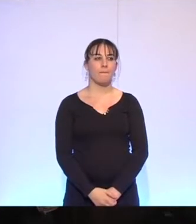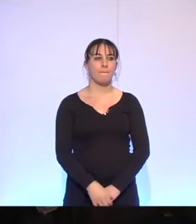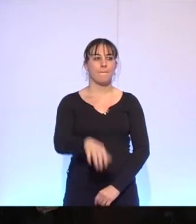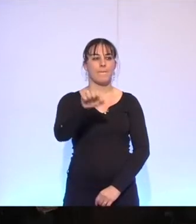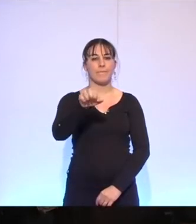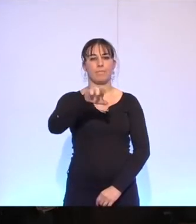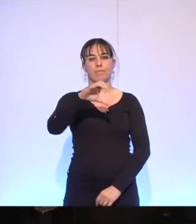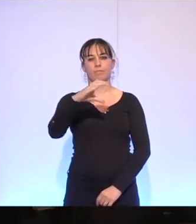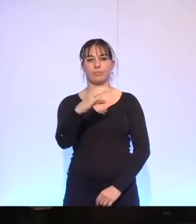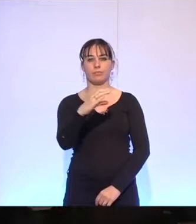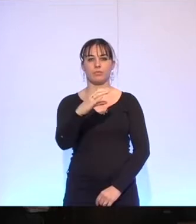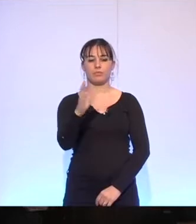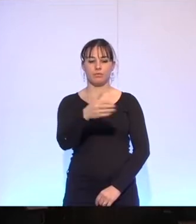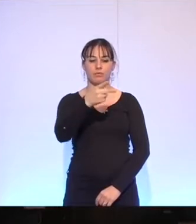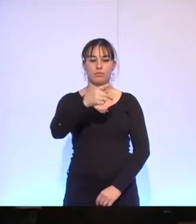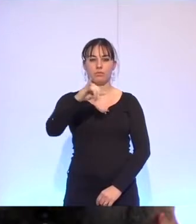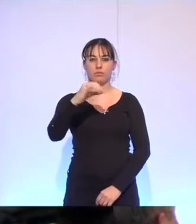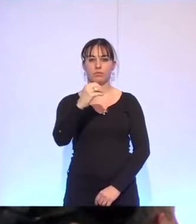Éric Piolle.